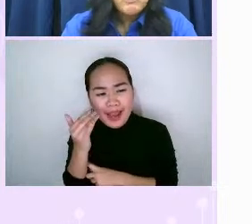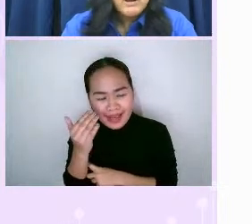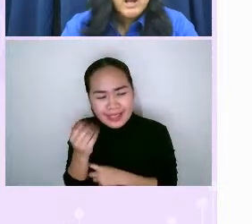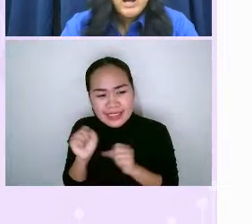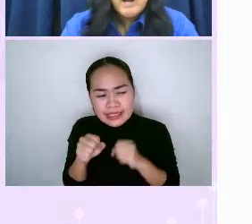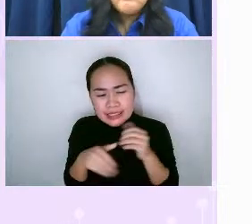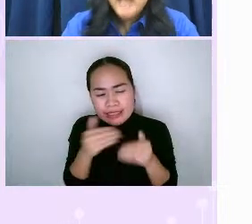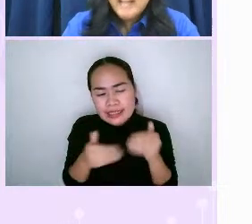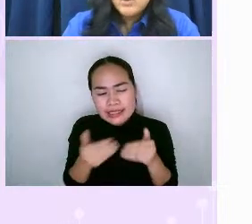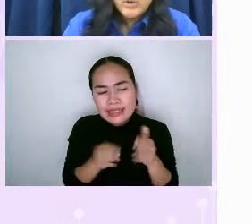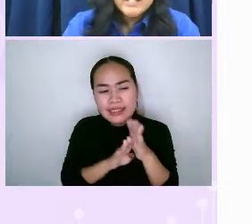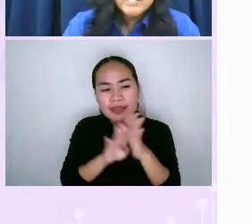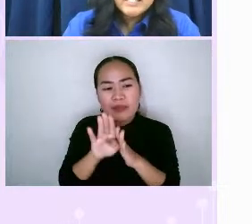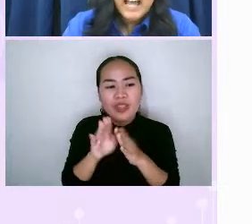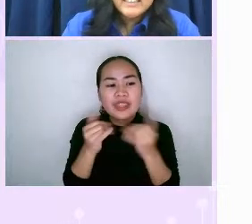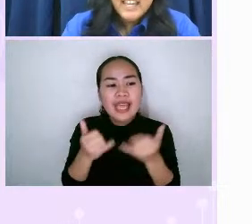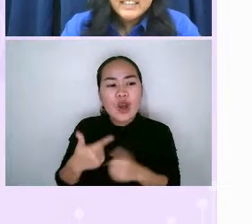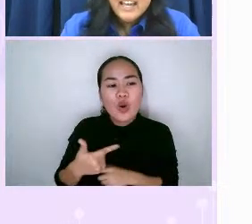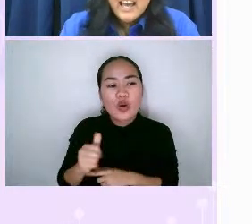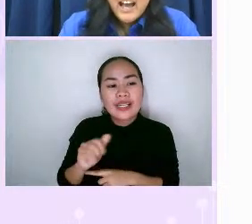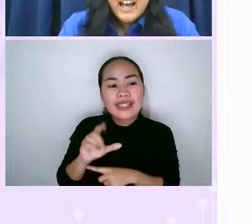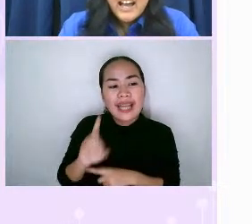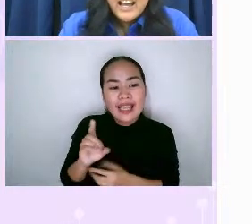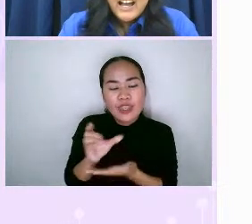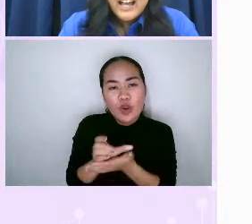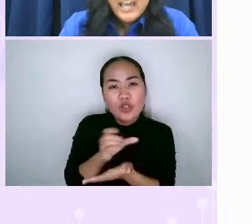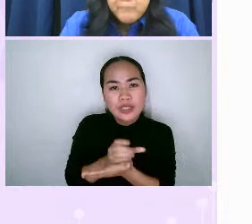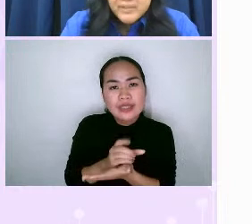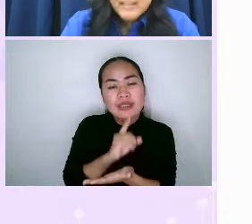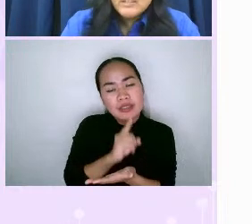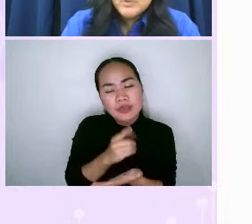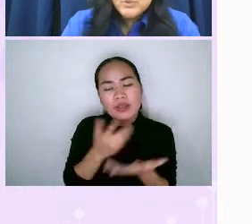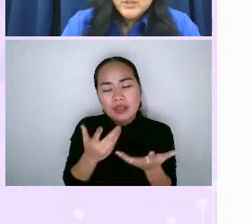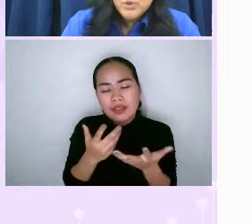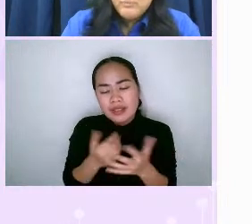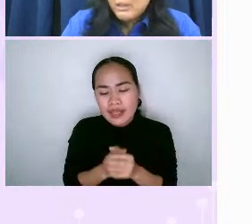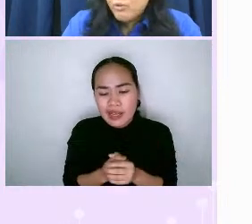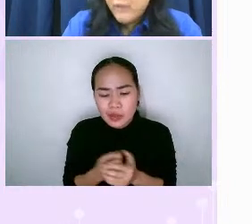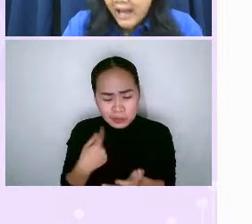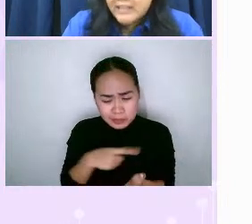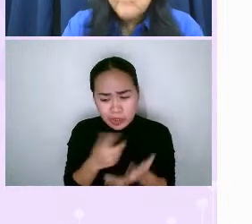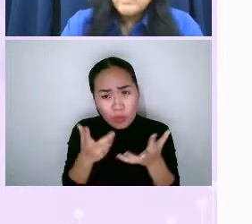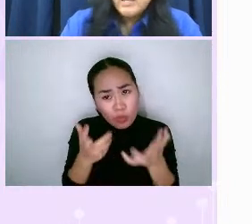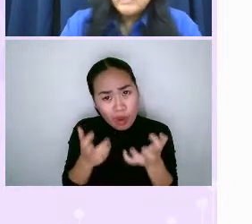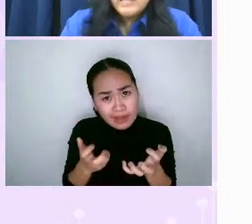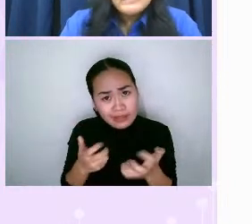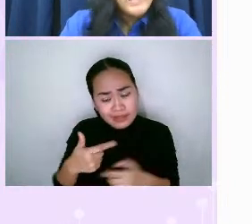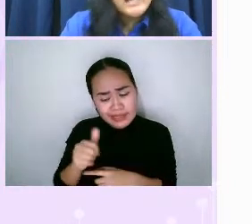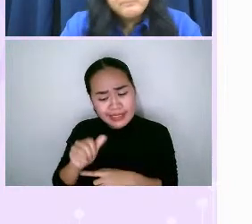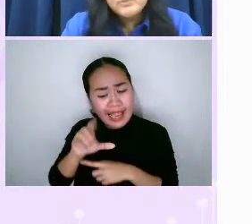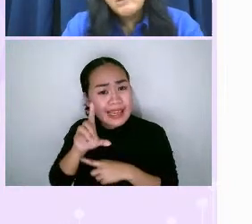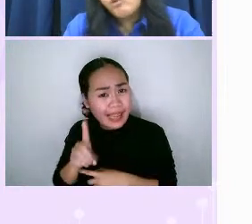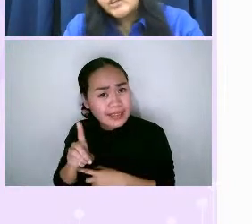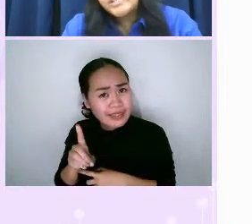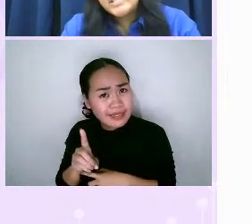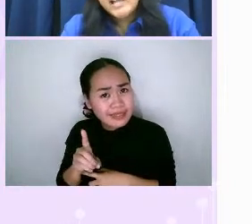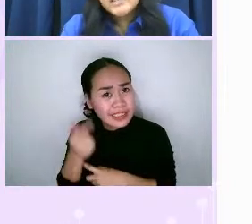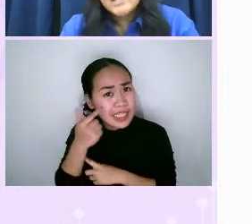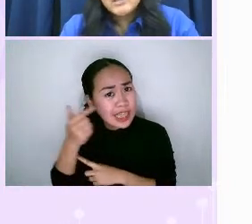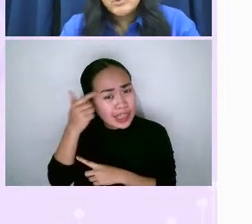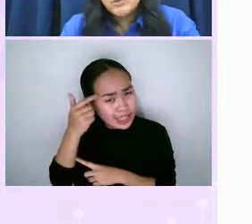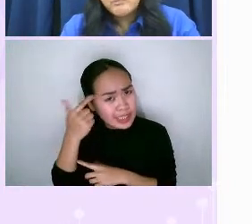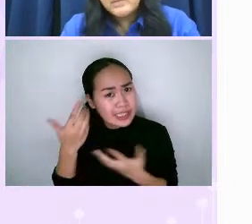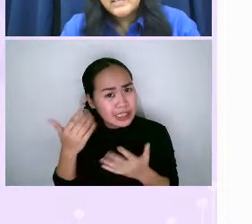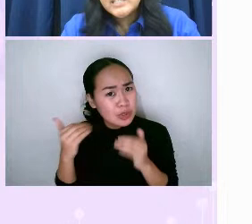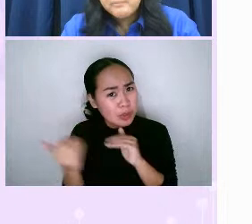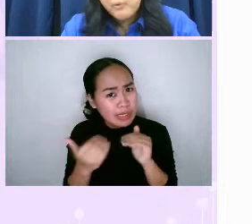itong dalawang GAD courses natin. Kaya po natin gusto ito yung GAD at lahat po ng courses natin